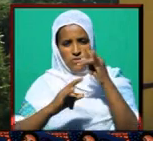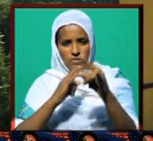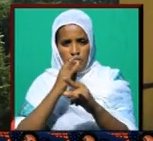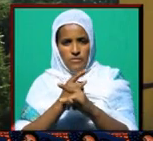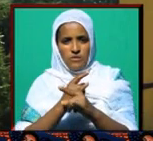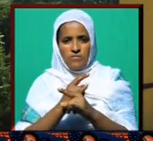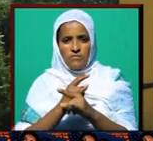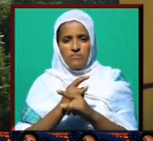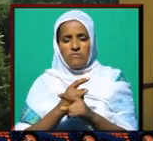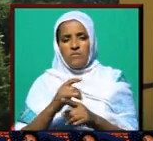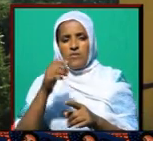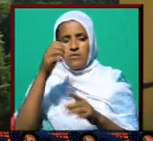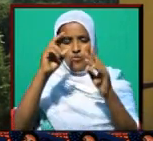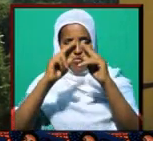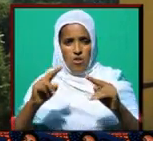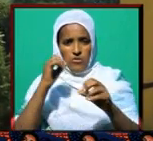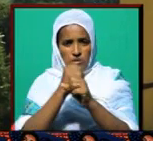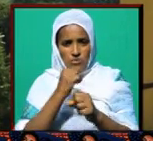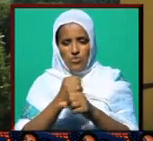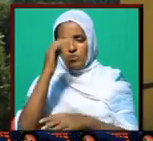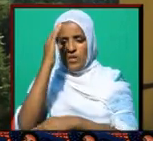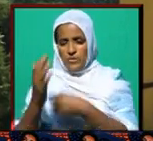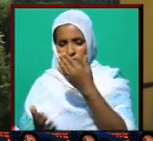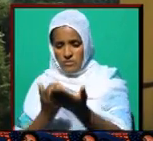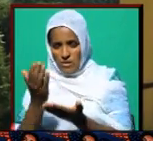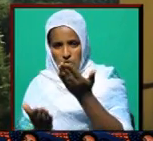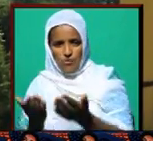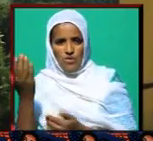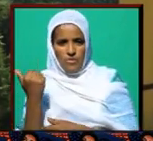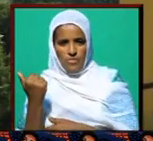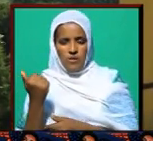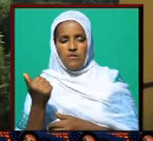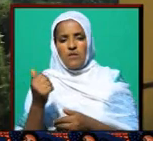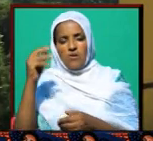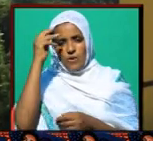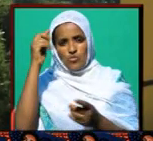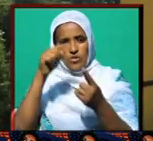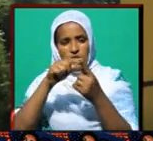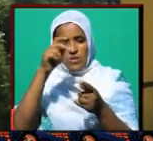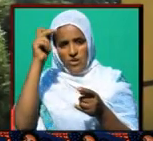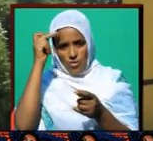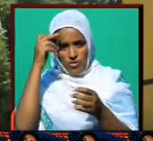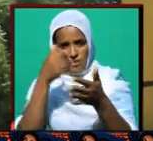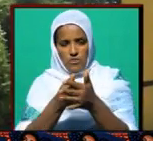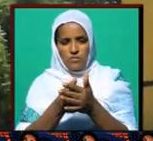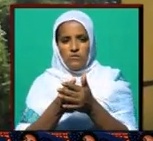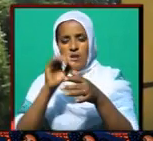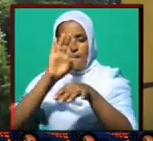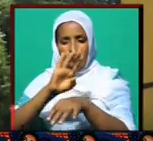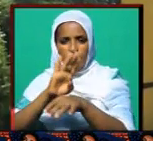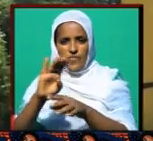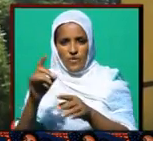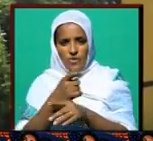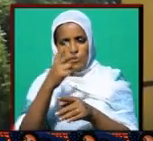በድንኳን በሙሴ ዘመን እስራኤልና ኤልያብ ድንኳን ሰፍተው በድንኳን እግዚአብሔር ሲገለግል የኖረው ከሙሴ እስከ ዳዊት